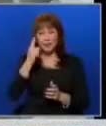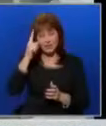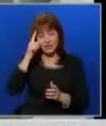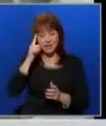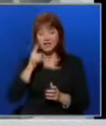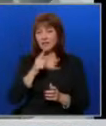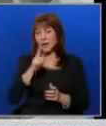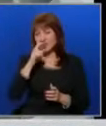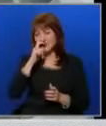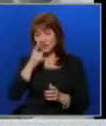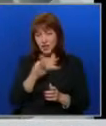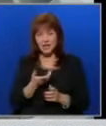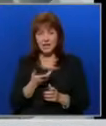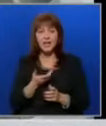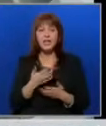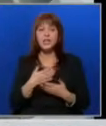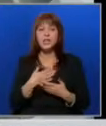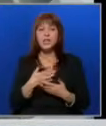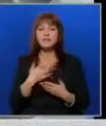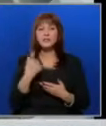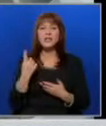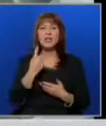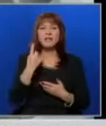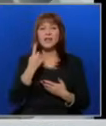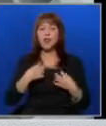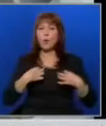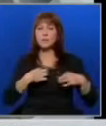значение. Тъй като имаш някакъв прецедент с един